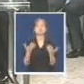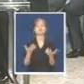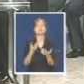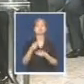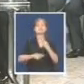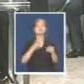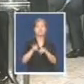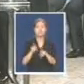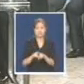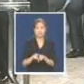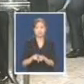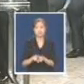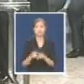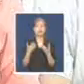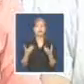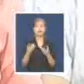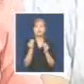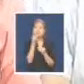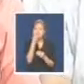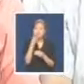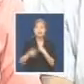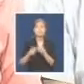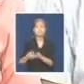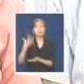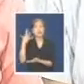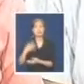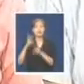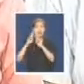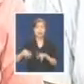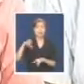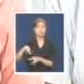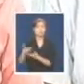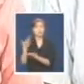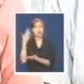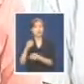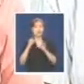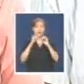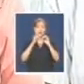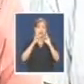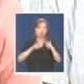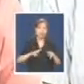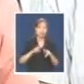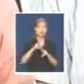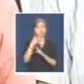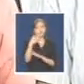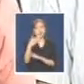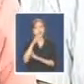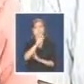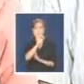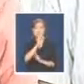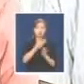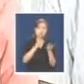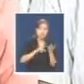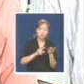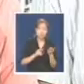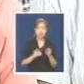เรื่องอันนี้ก็เป็นวิธีการเดียวกันแต่อาจจะใช้เวลาแล้วก็เรียกว่าความสลับซับซ้อนอาจจะมากกว่าเรื่องของให้ราคา